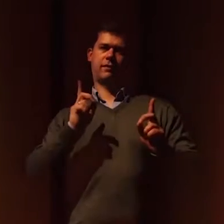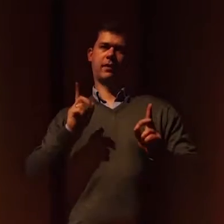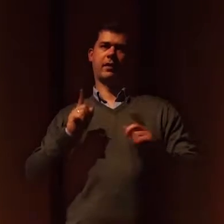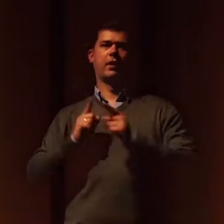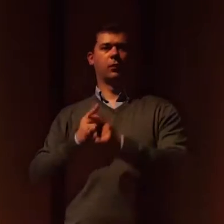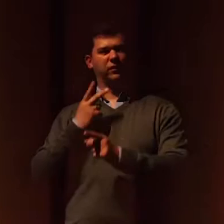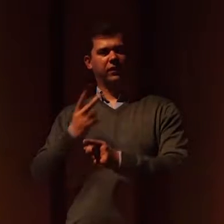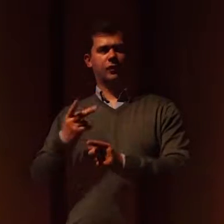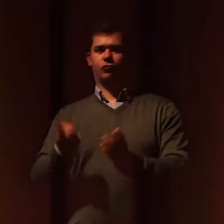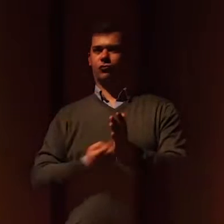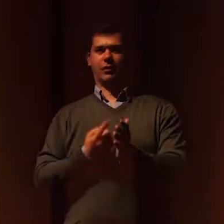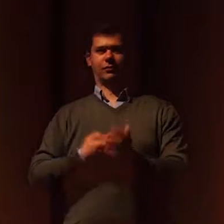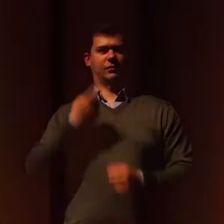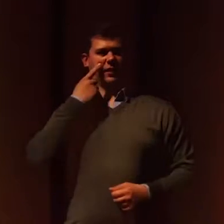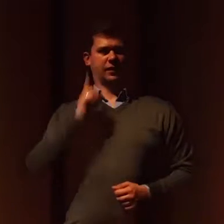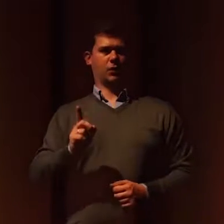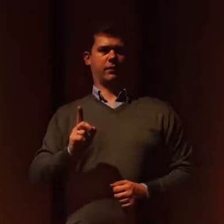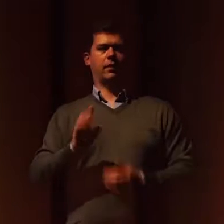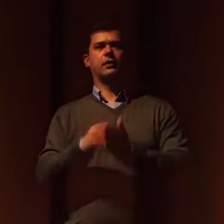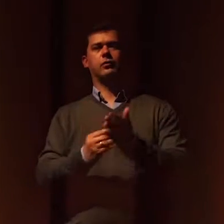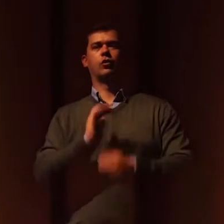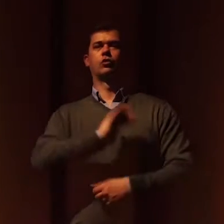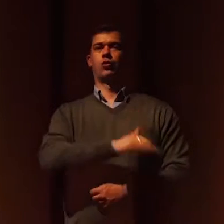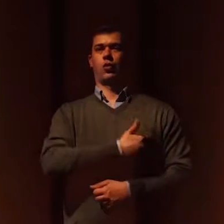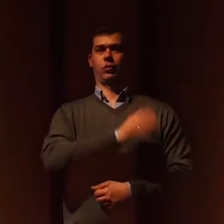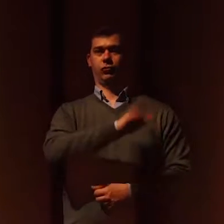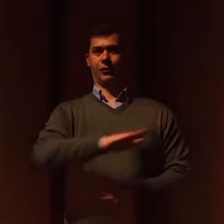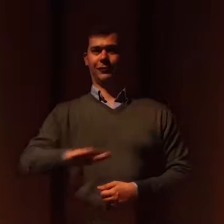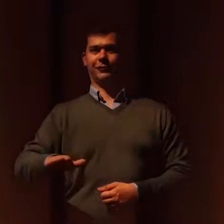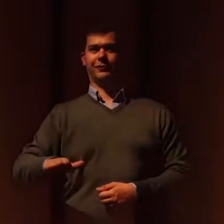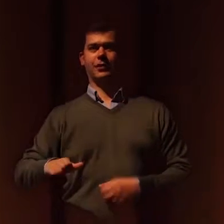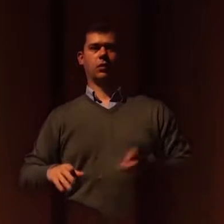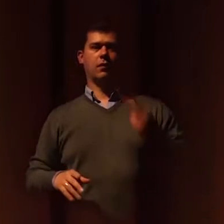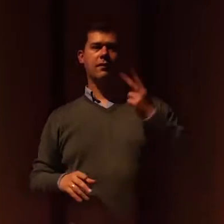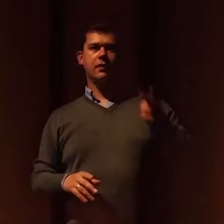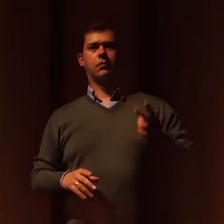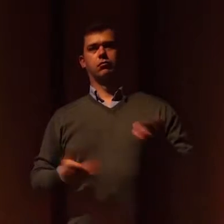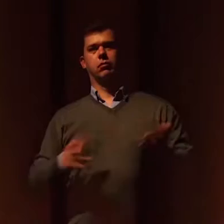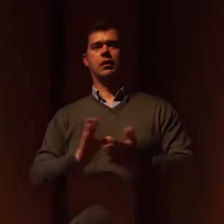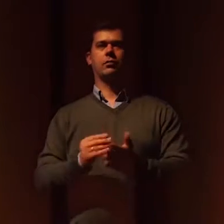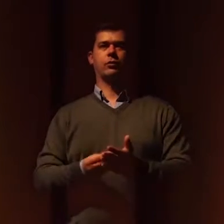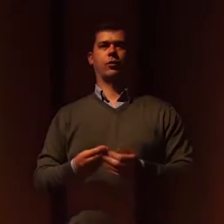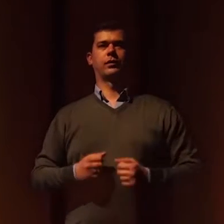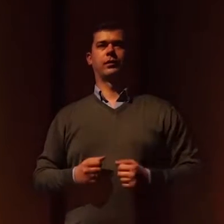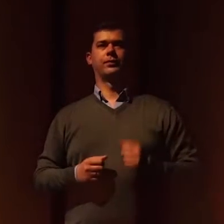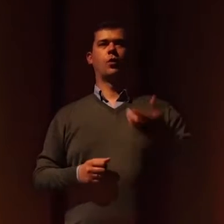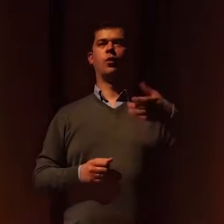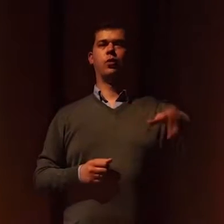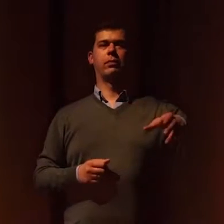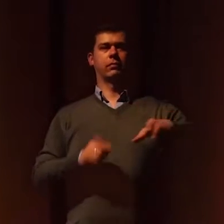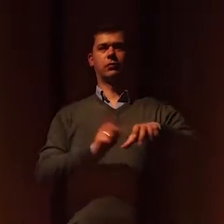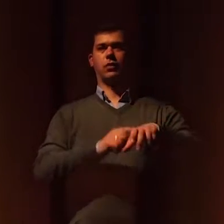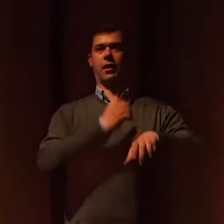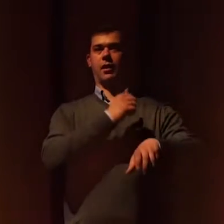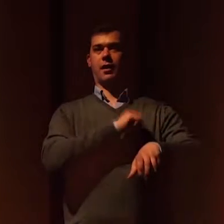często nie zauważa się tego że dzieci w szkole Właśnie są na przykład kierowane do innych klas w